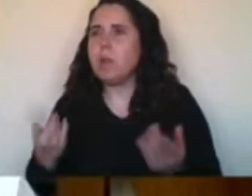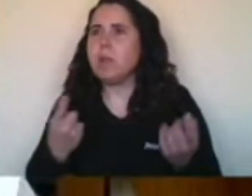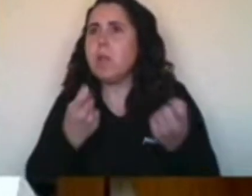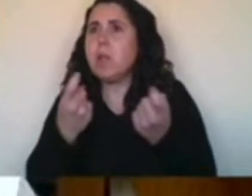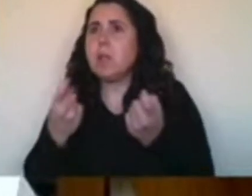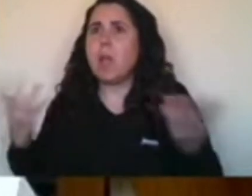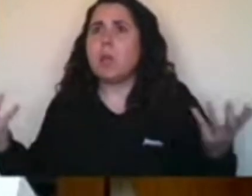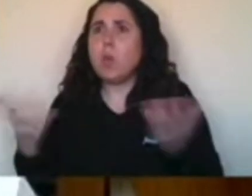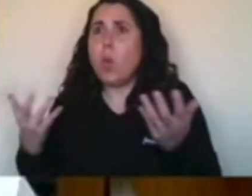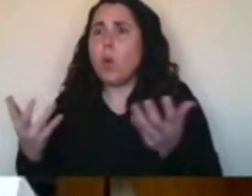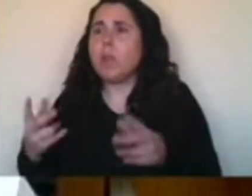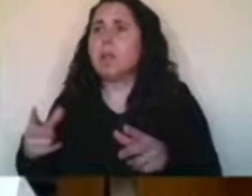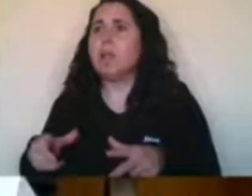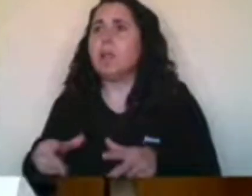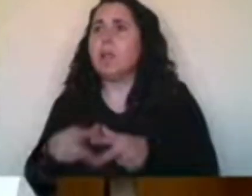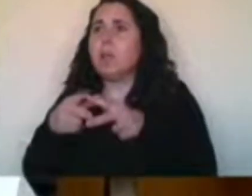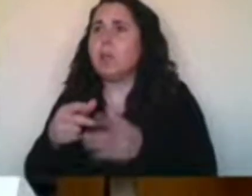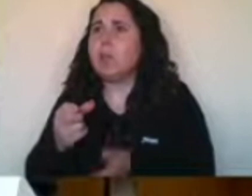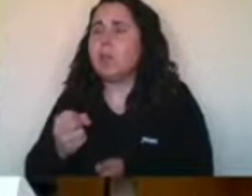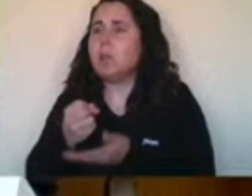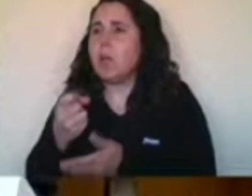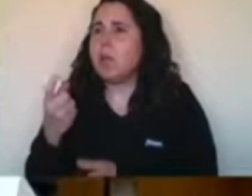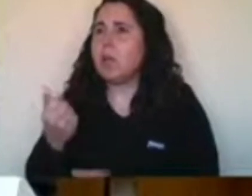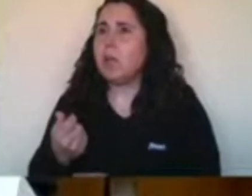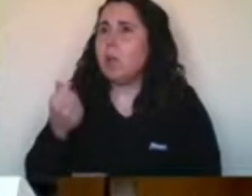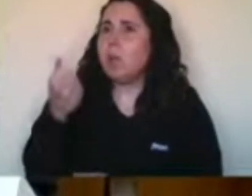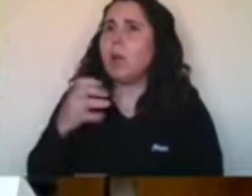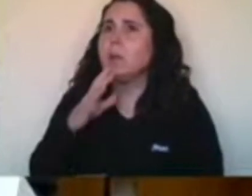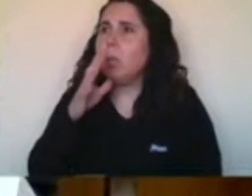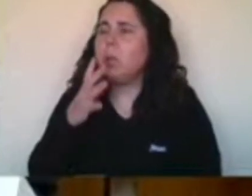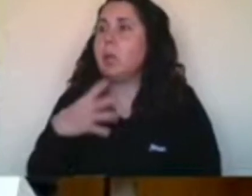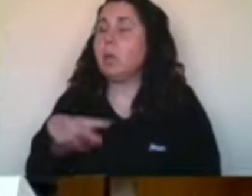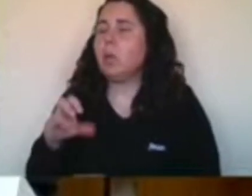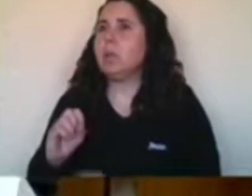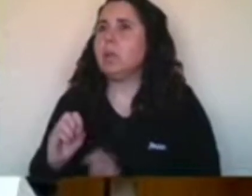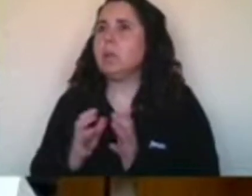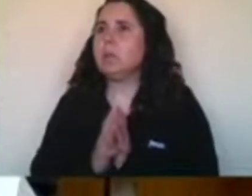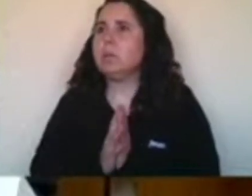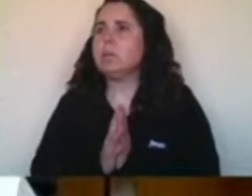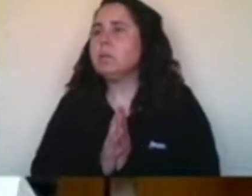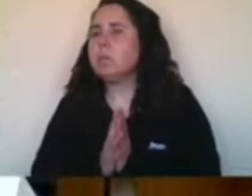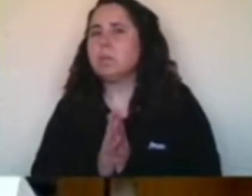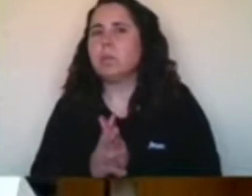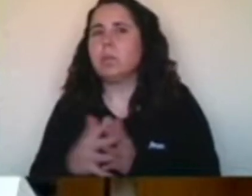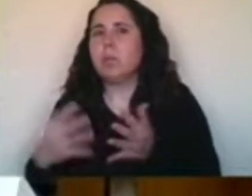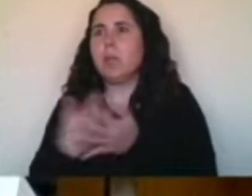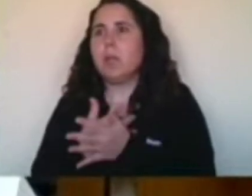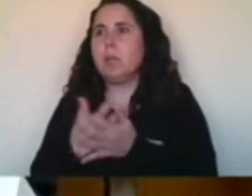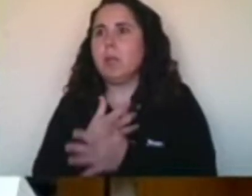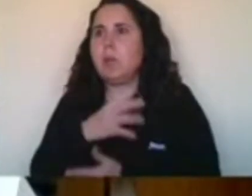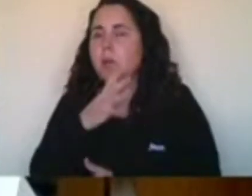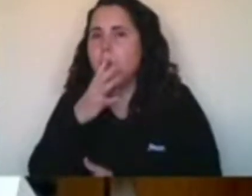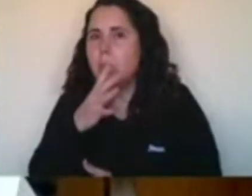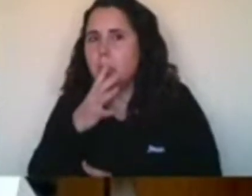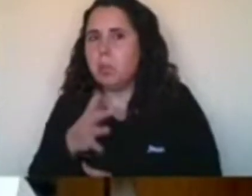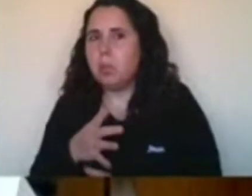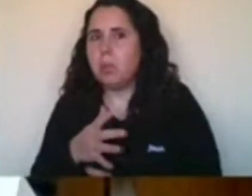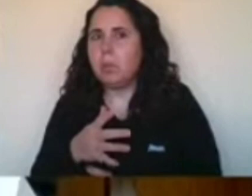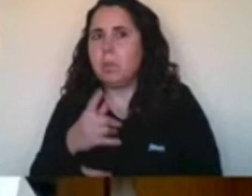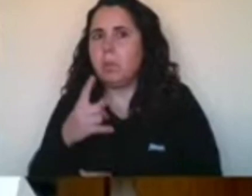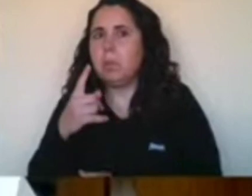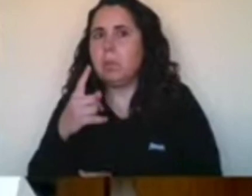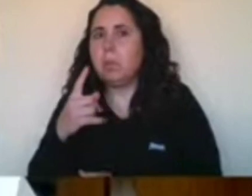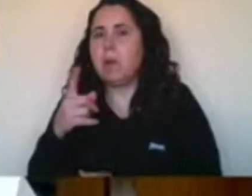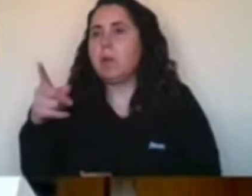Asociación de San Jorge de recibir más ayudas, pues explicar el motivo y a ver si es que está haciendo una